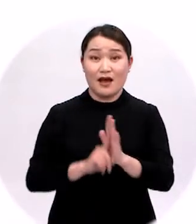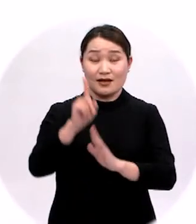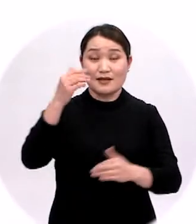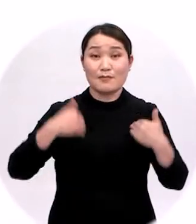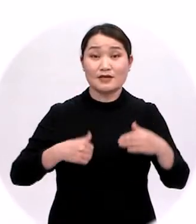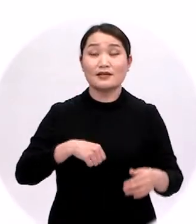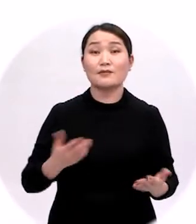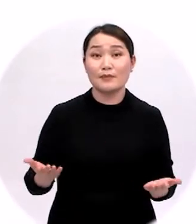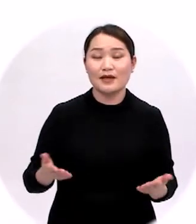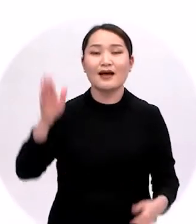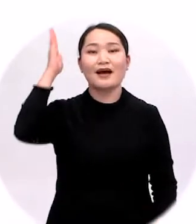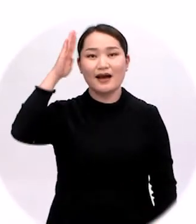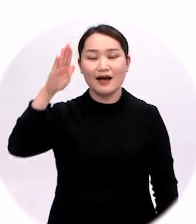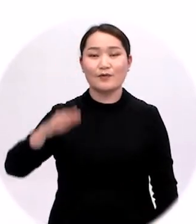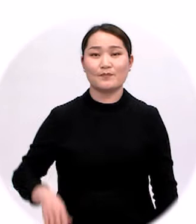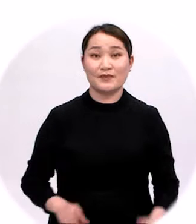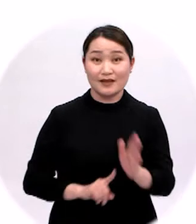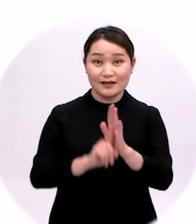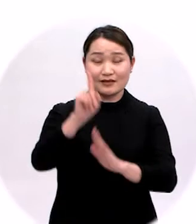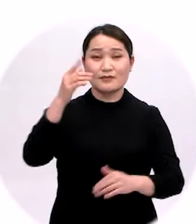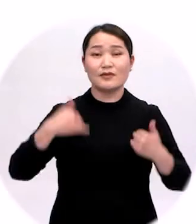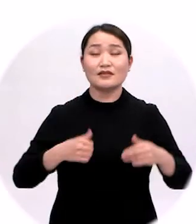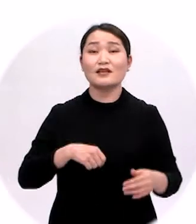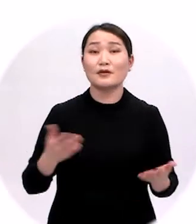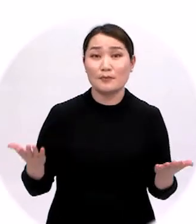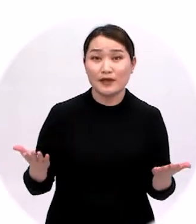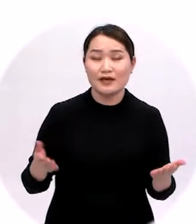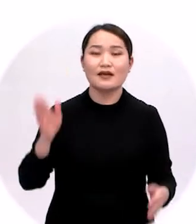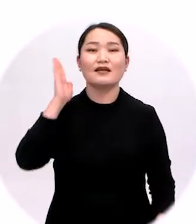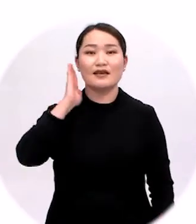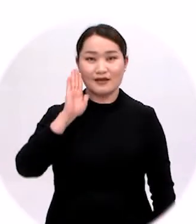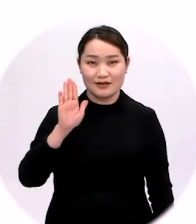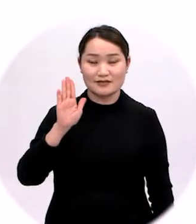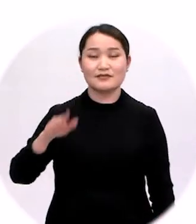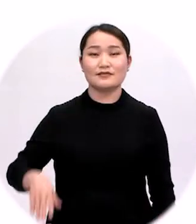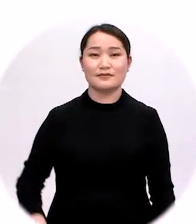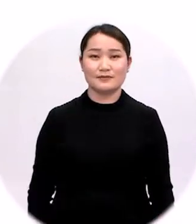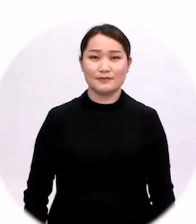багш аав минь юм. Эхний багш ээж минь юм.